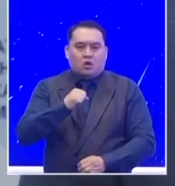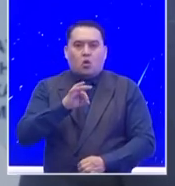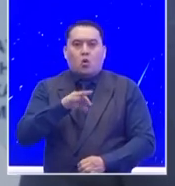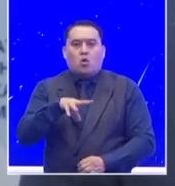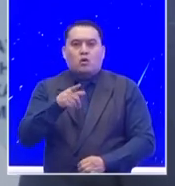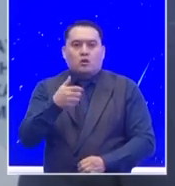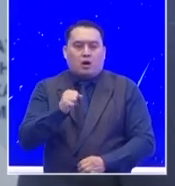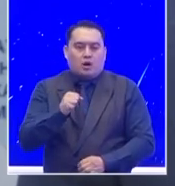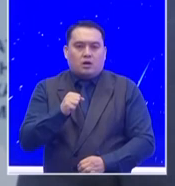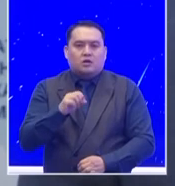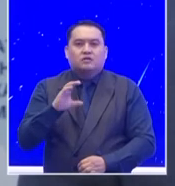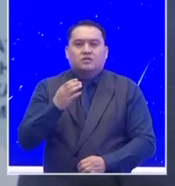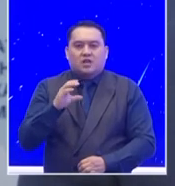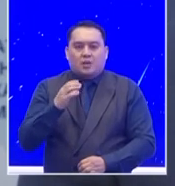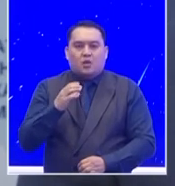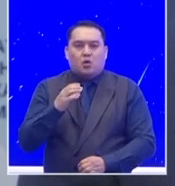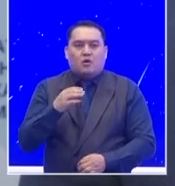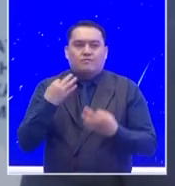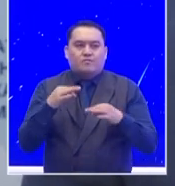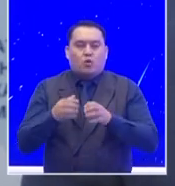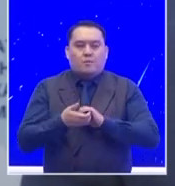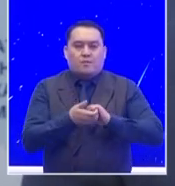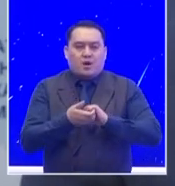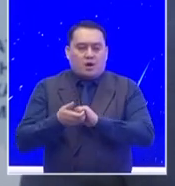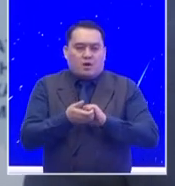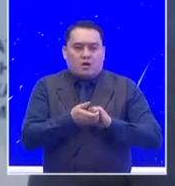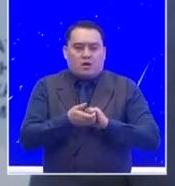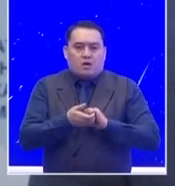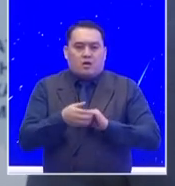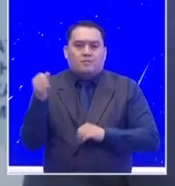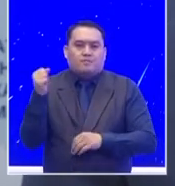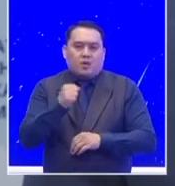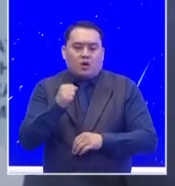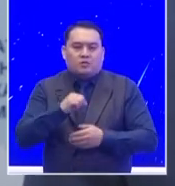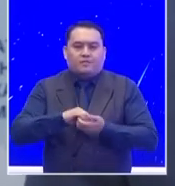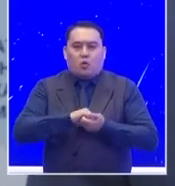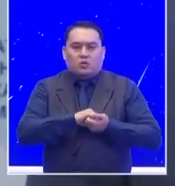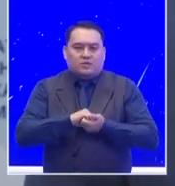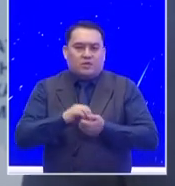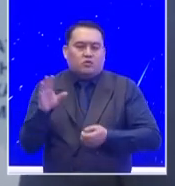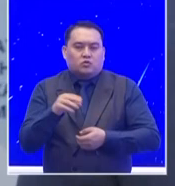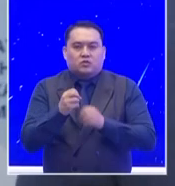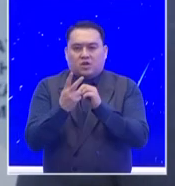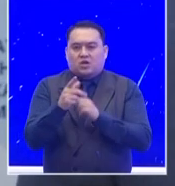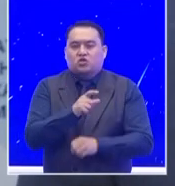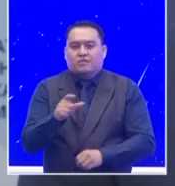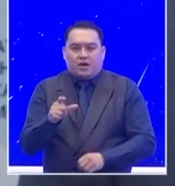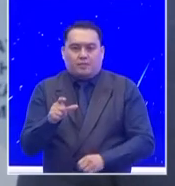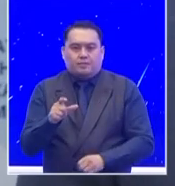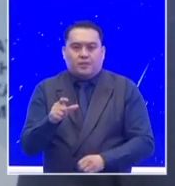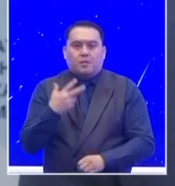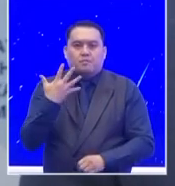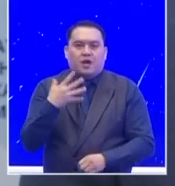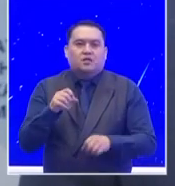Ольга. Среди обладателей серебряных наград по вольной борьбе Аскаров Атлан, по армрестлингу Бахтияров Айдын. Всего 13 человек, завоевавших